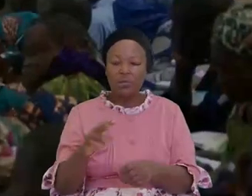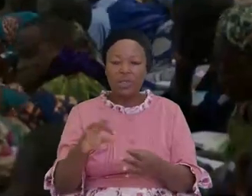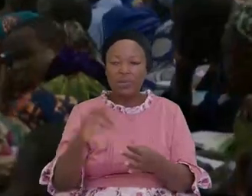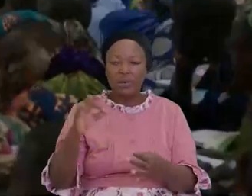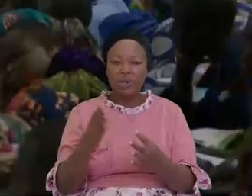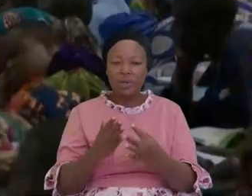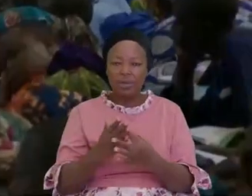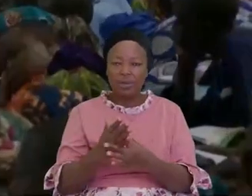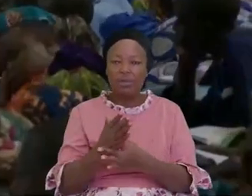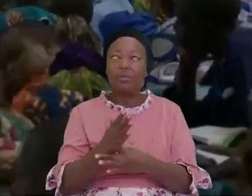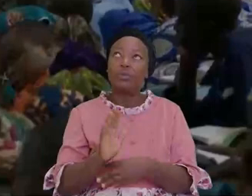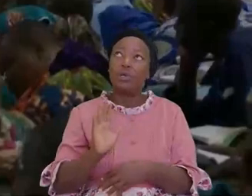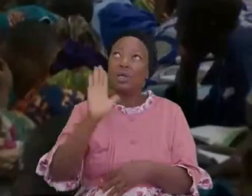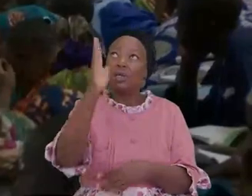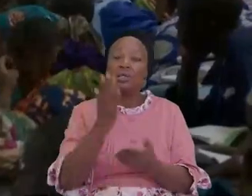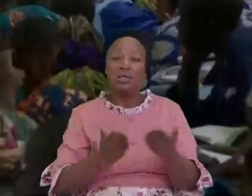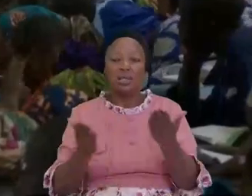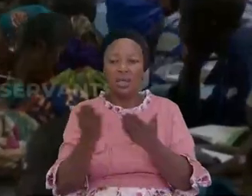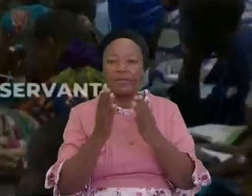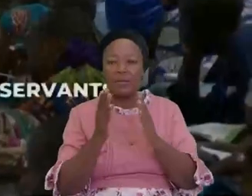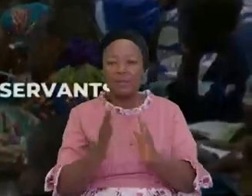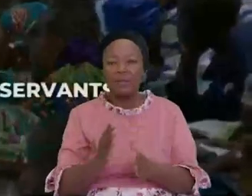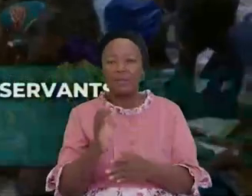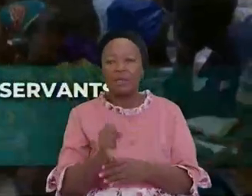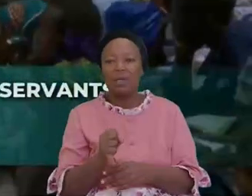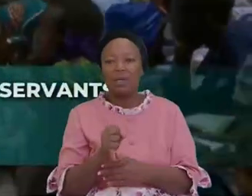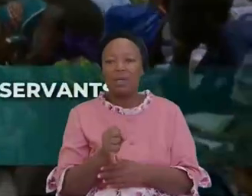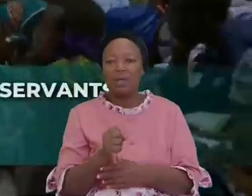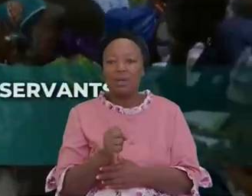L'œuvre de l'Esprit à travers ses serviteurs.